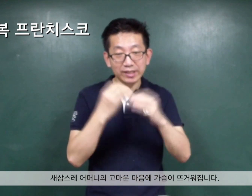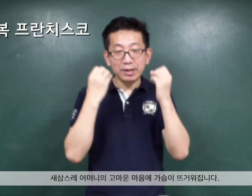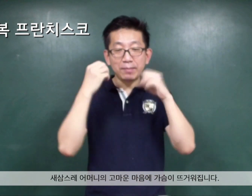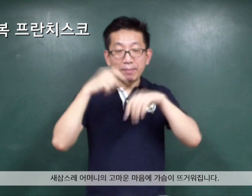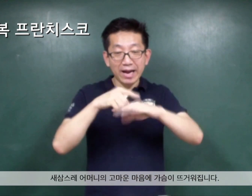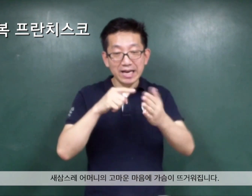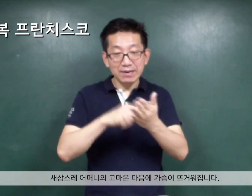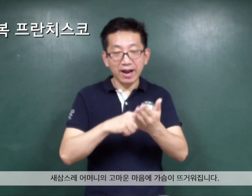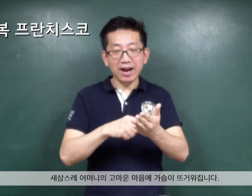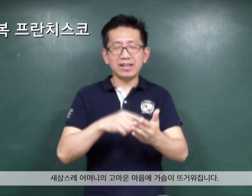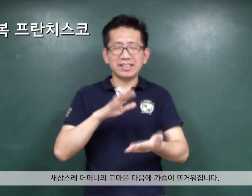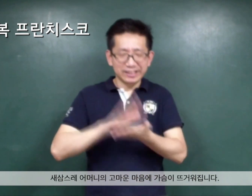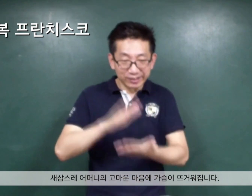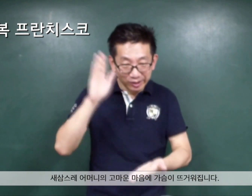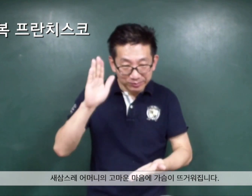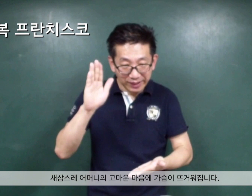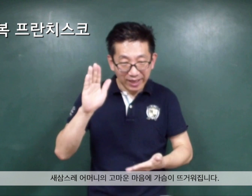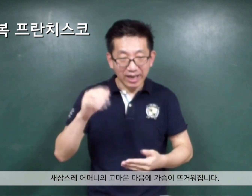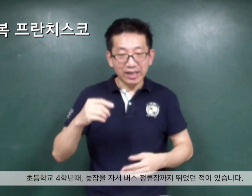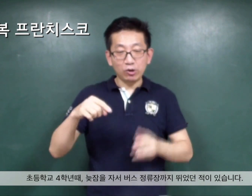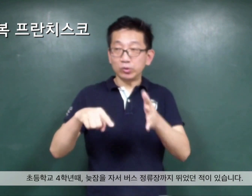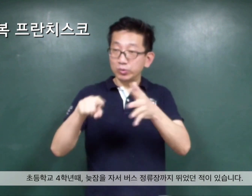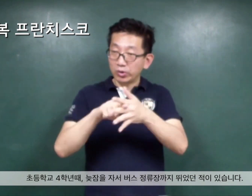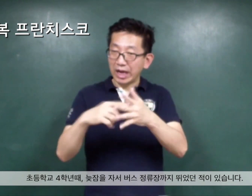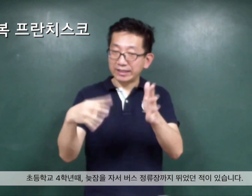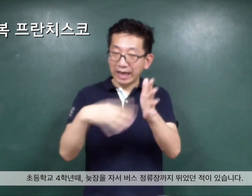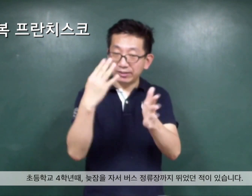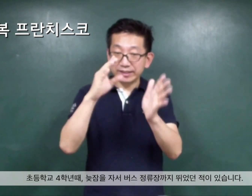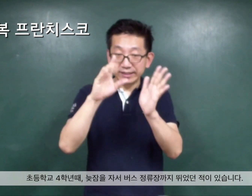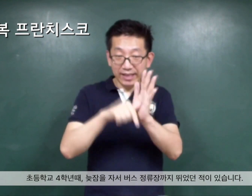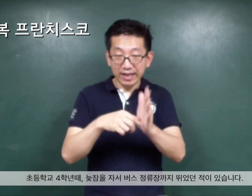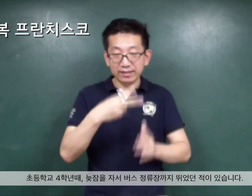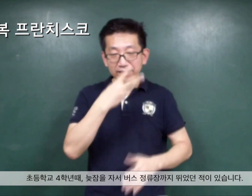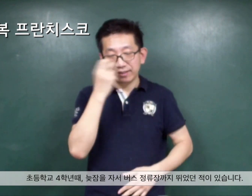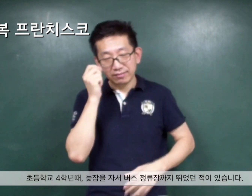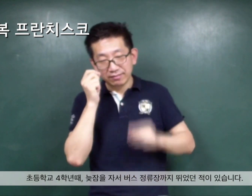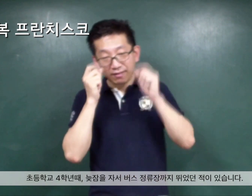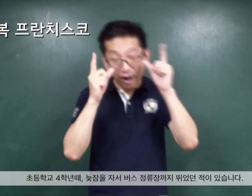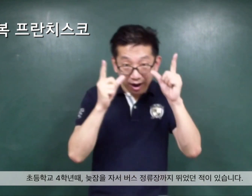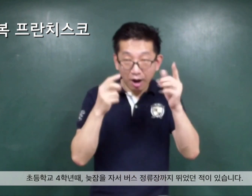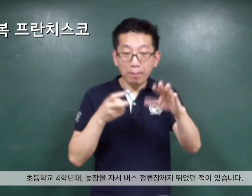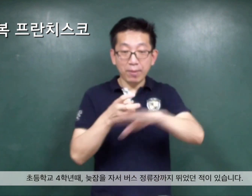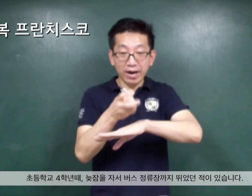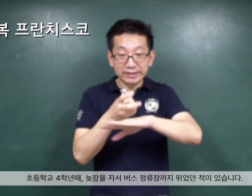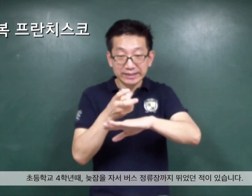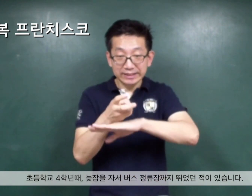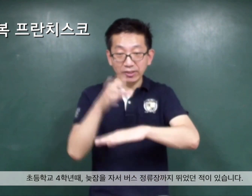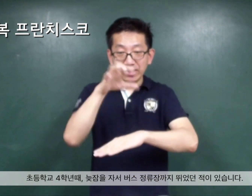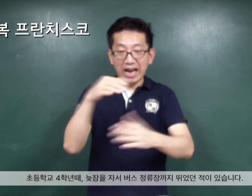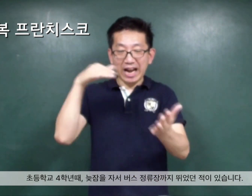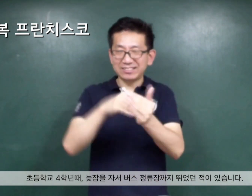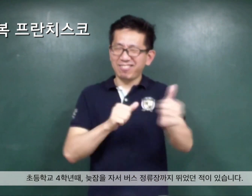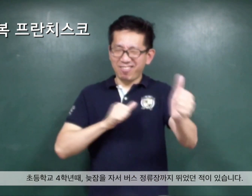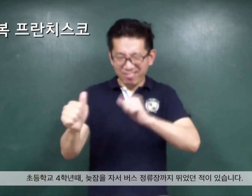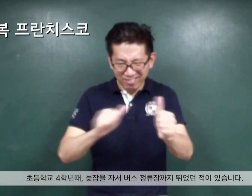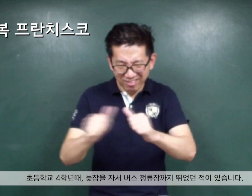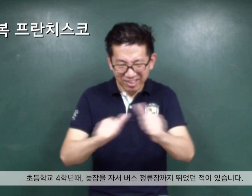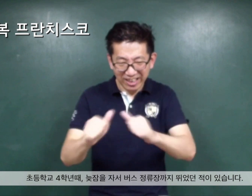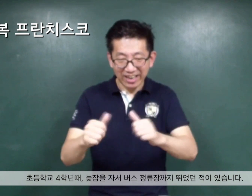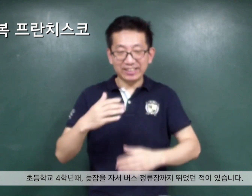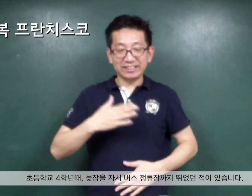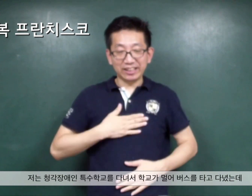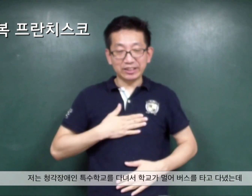새삼스레 어머니의 고마운 마음에 가슴이 뜨거워집니다. 초등학교 4학년 때 늦잠을 자서 버스 정류장까지 뛰었던 적이